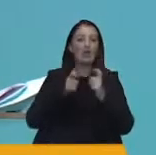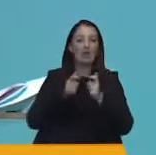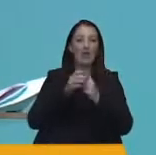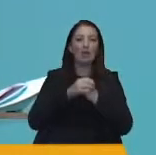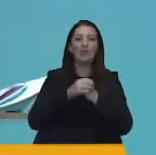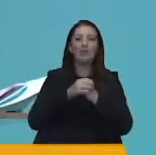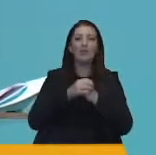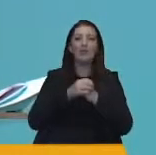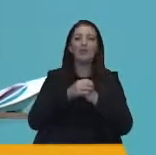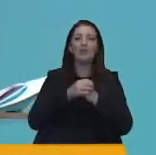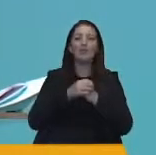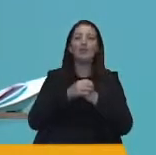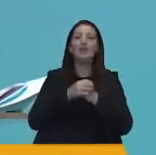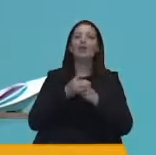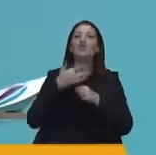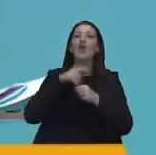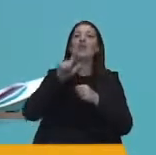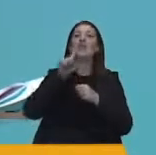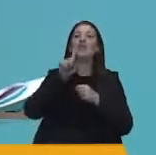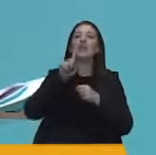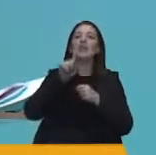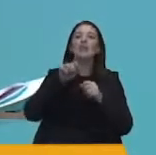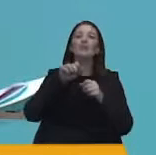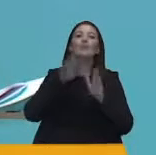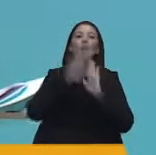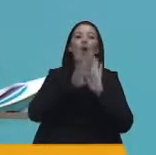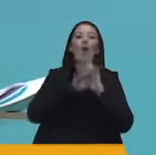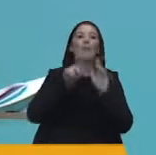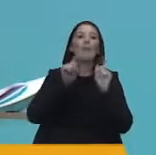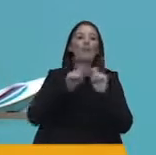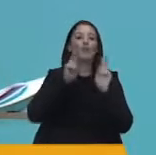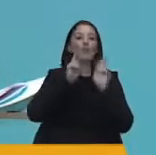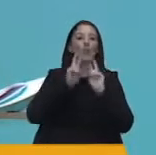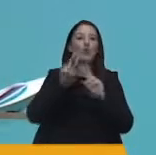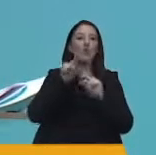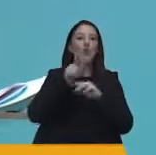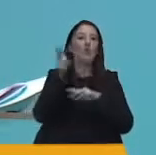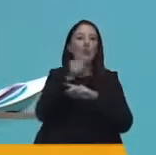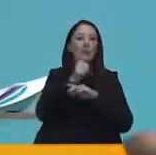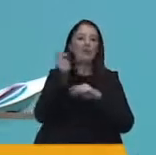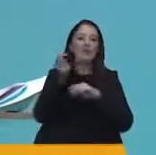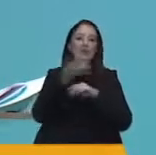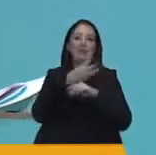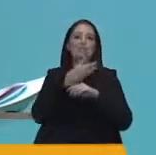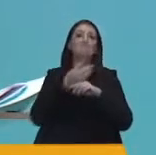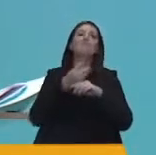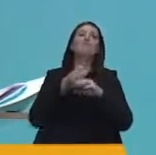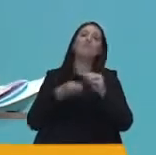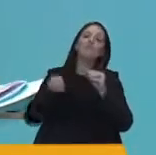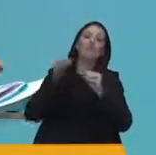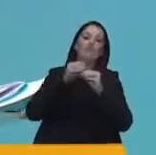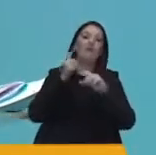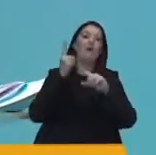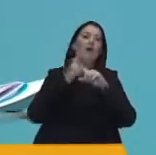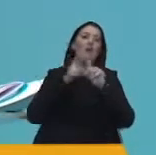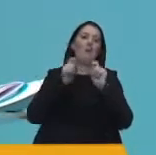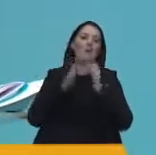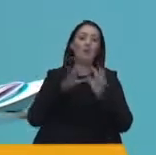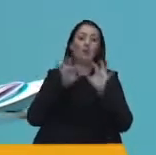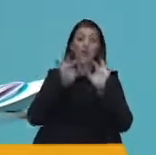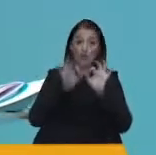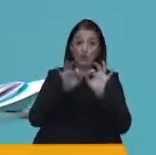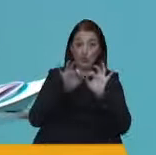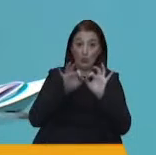oradan canlı yayınların yapıldığını göreceksiniz. Bu kameraların sayısını da artıracağız. Bugünkü